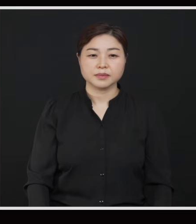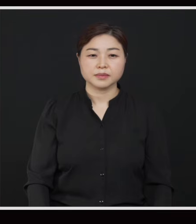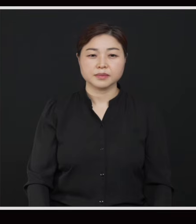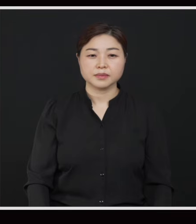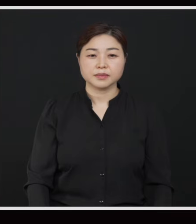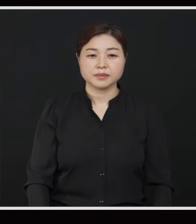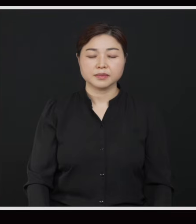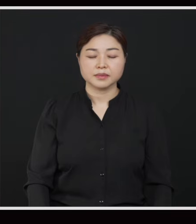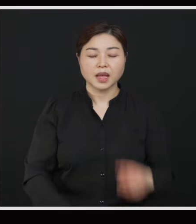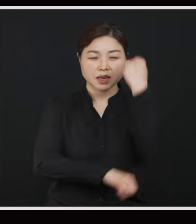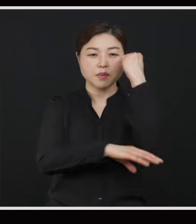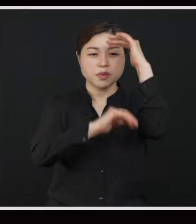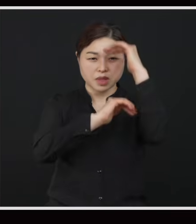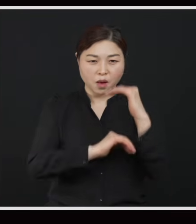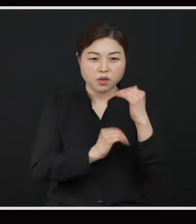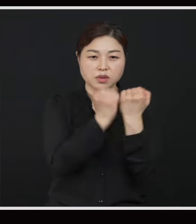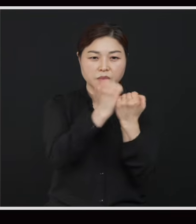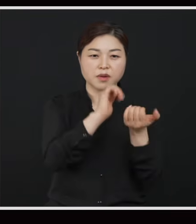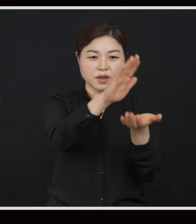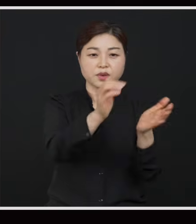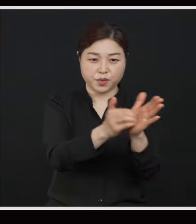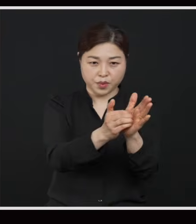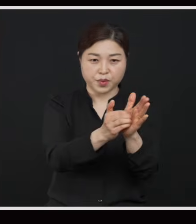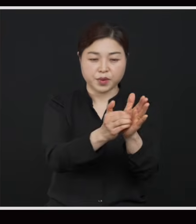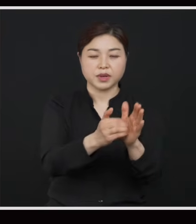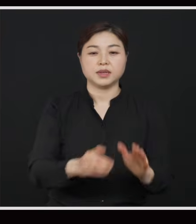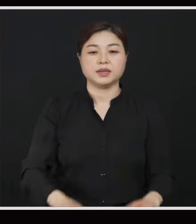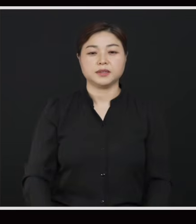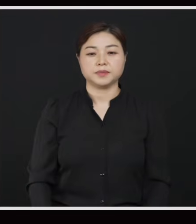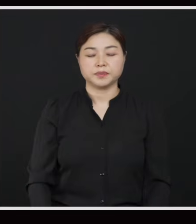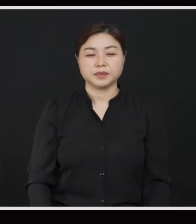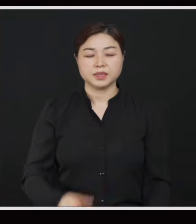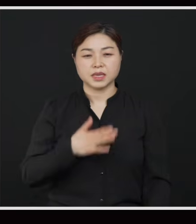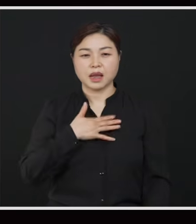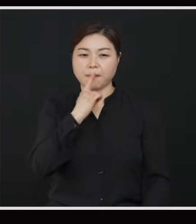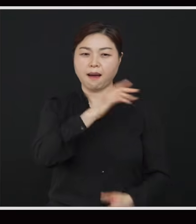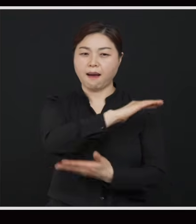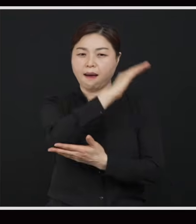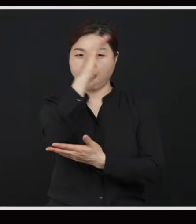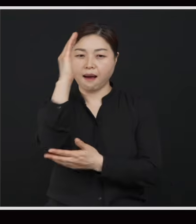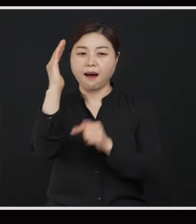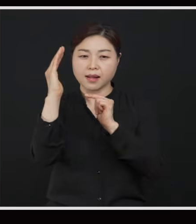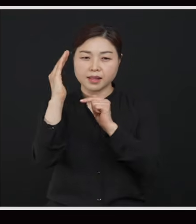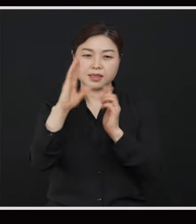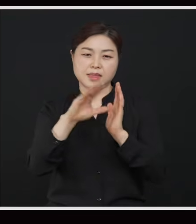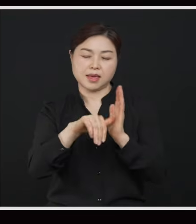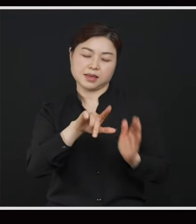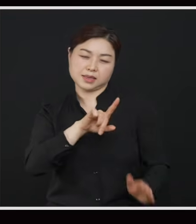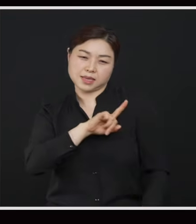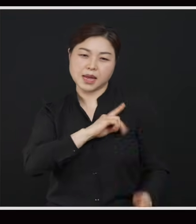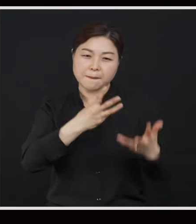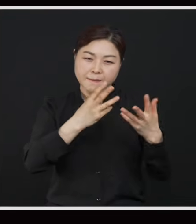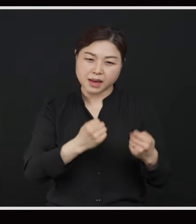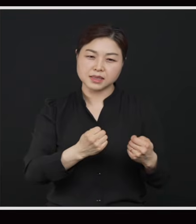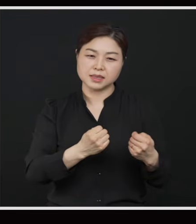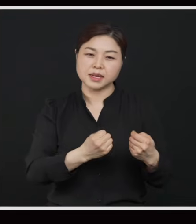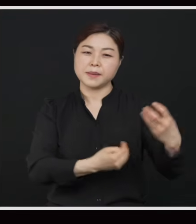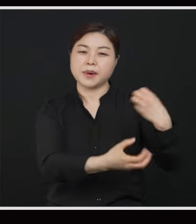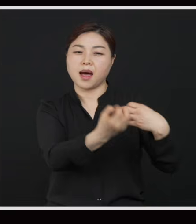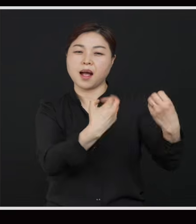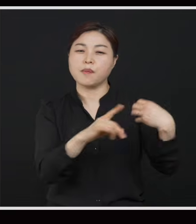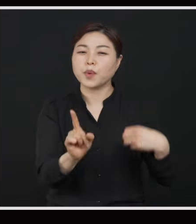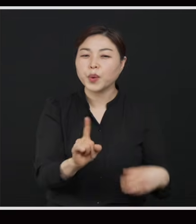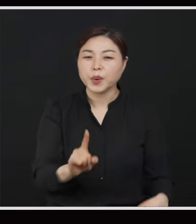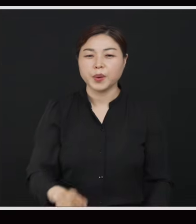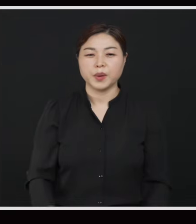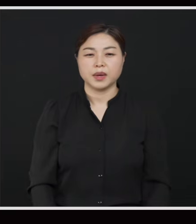이제 기본적인 걸 말씀드렸고, 근데 제가 뭐 이런 얘기를 하면은 가장